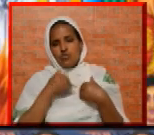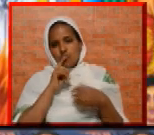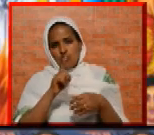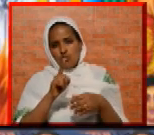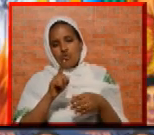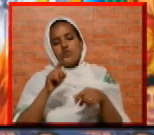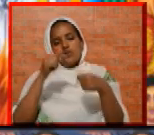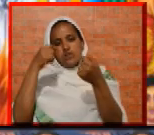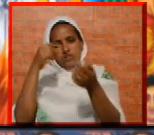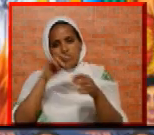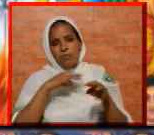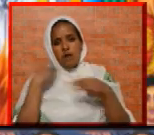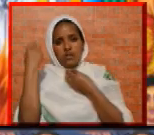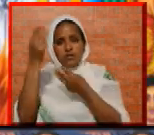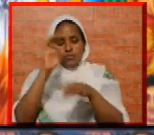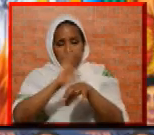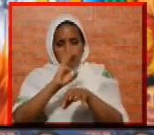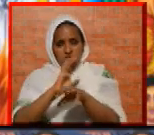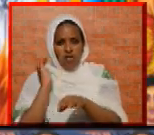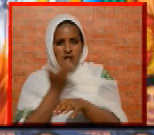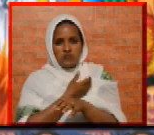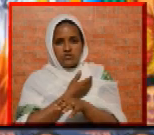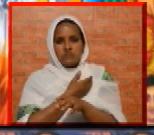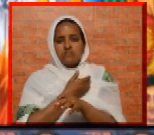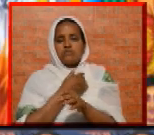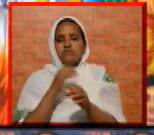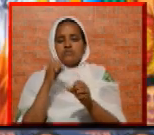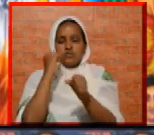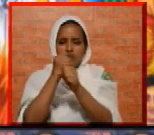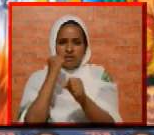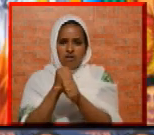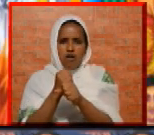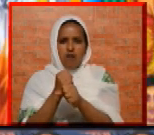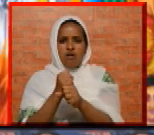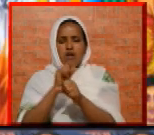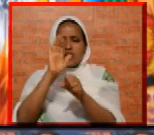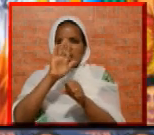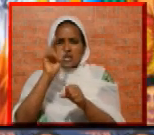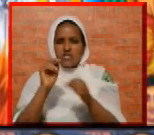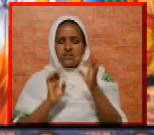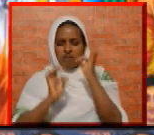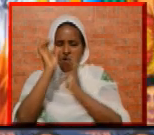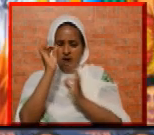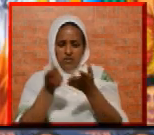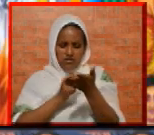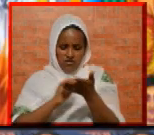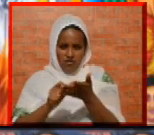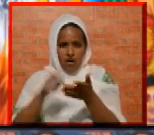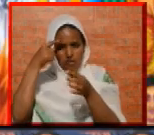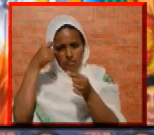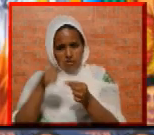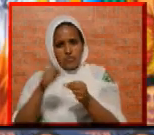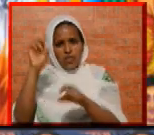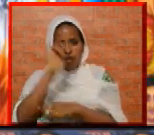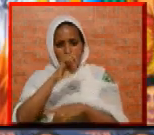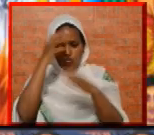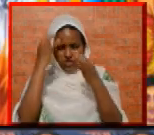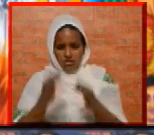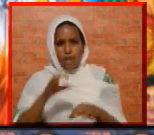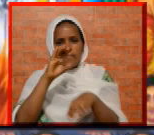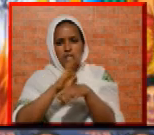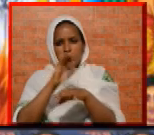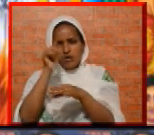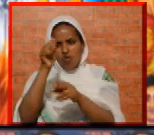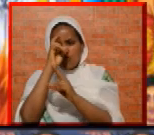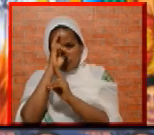ስለሆነ የሰማይታትን ቤተ ክርስቲያናቸውን አንጻ ጽላታቸውን ቅርጻ ገድላቸውን ጽፋ የመታሰቢያቸውን ቀን ወስና